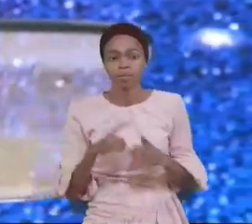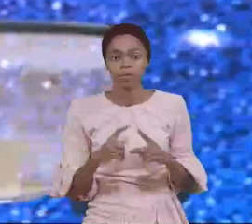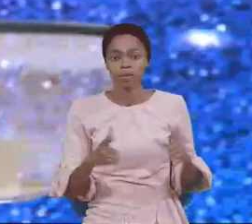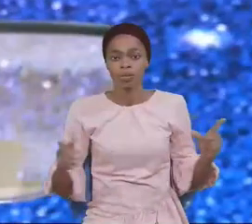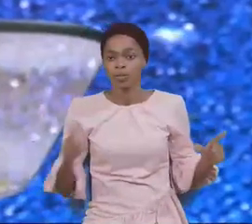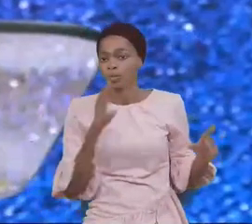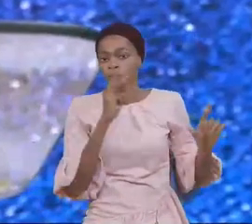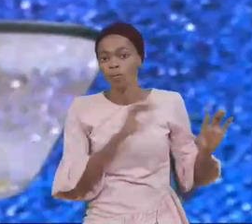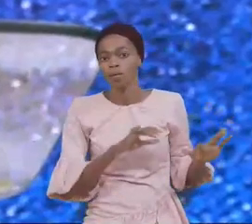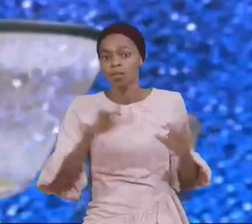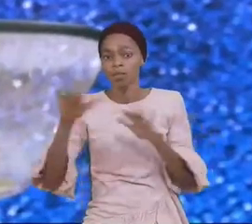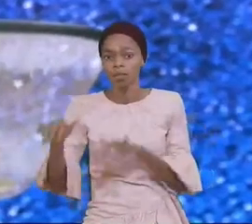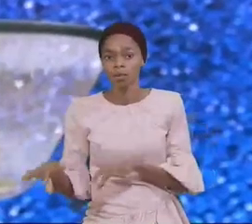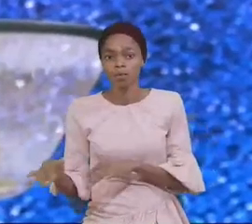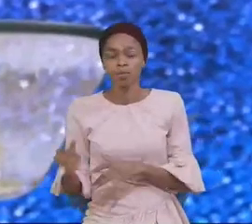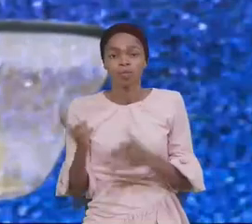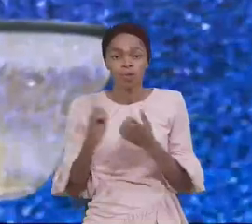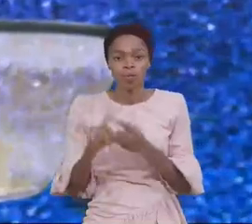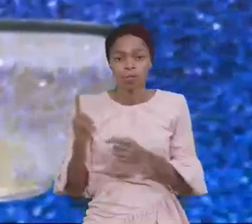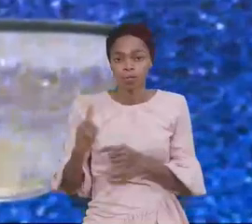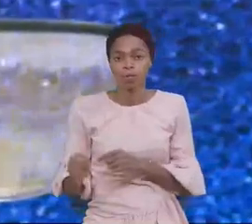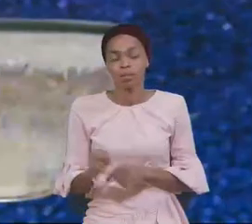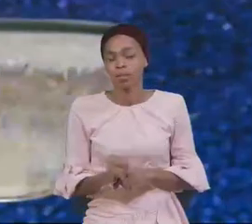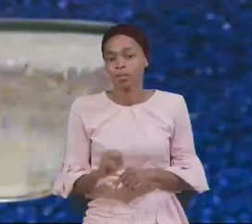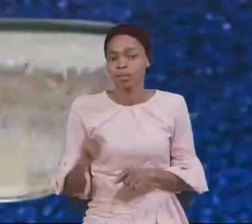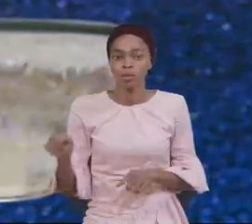soleil couchant.